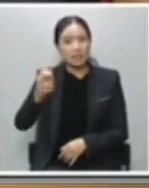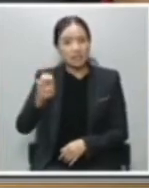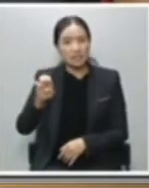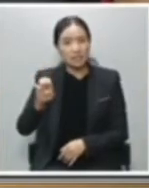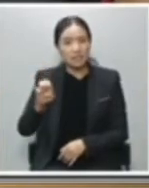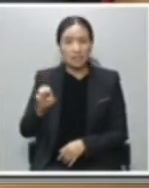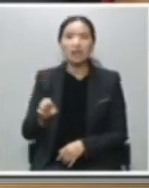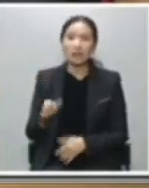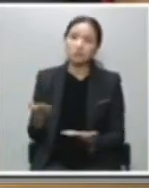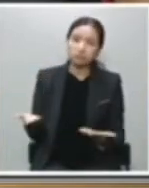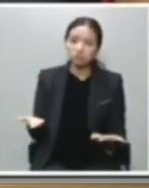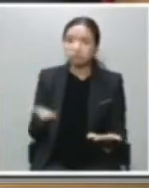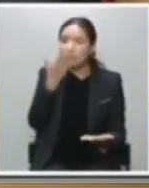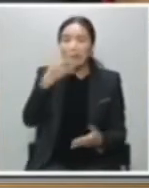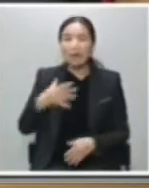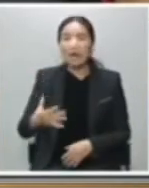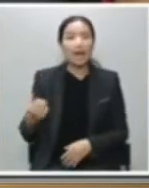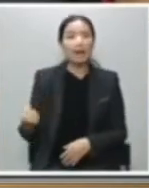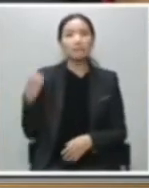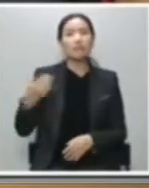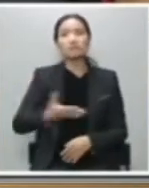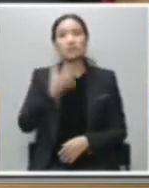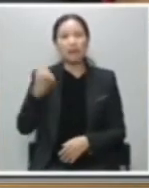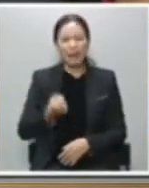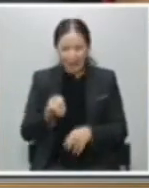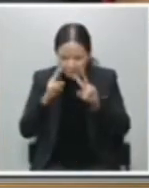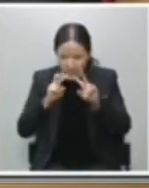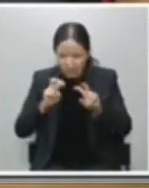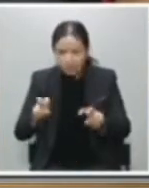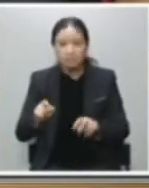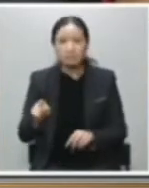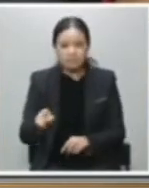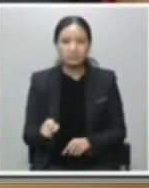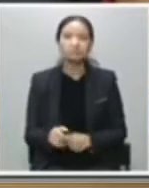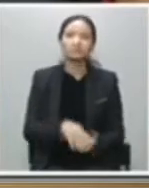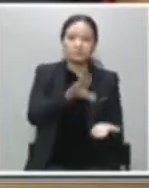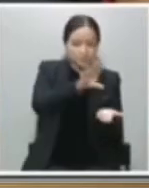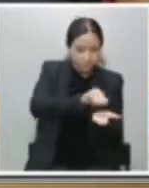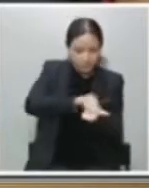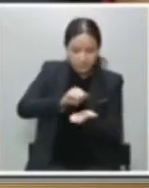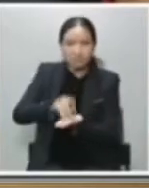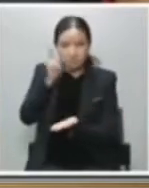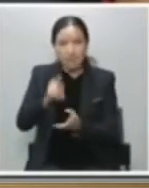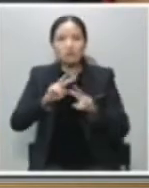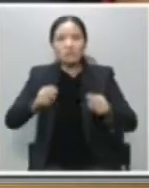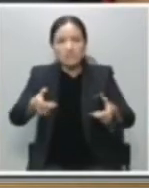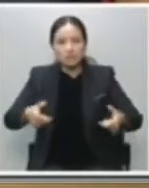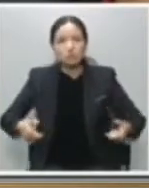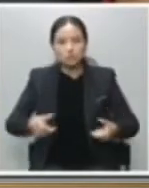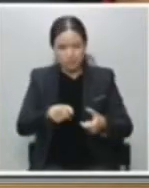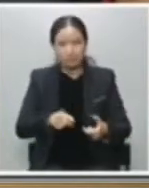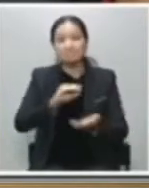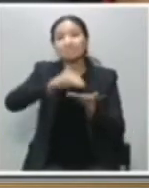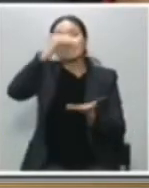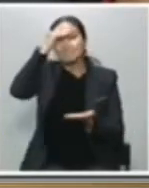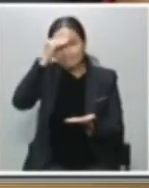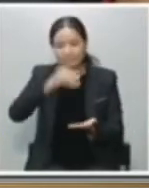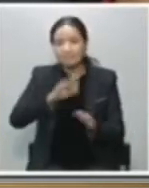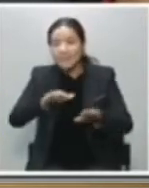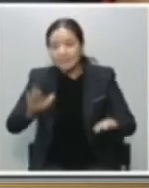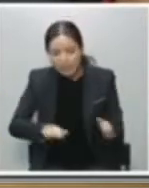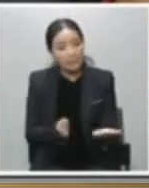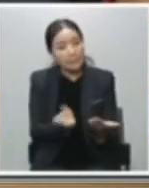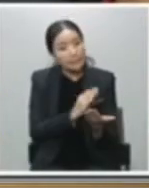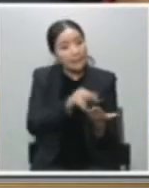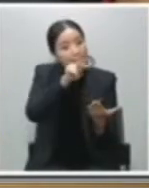ได้เราก็จะได้เรียนรู้แล้วก็จะได้ศึกษาจากกลุ่มนักธุรกิจในมันก็จะเป็นวิทยาพลอย่างน้อยเด็กมันได้อ่านนะครับ